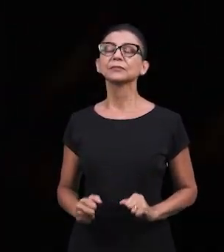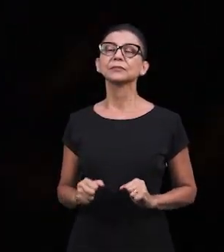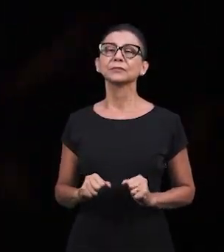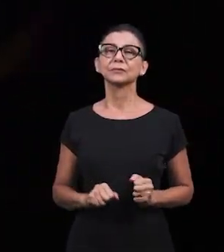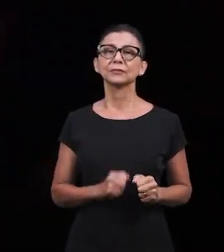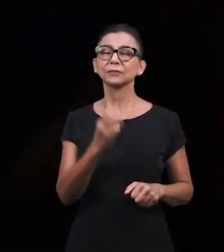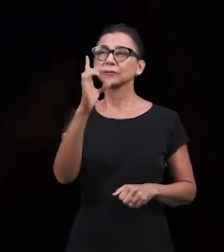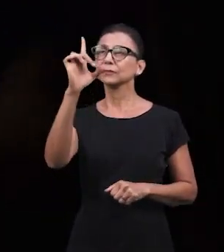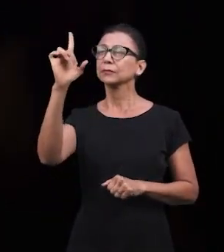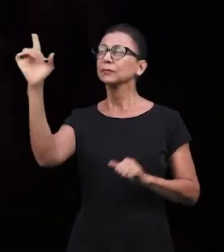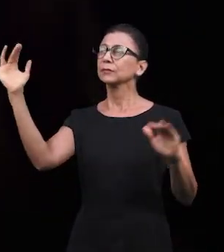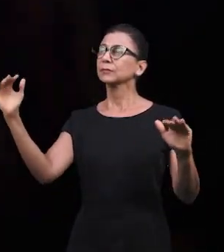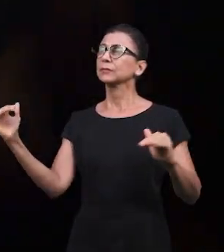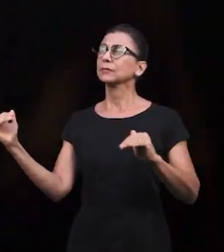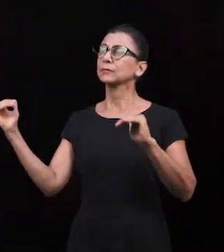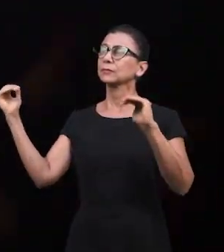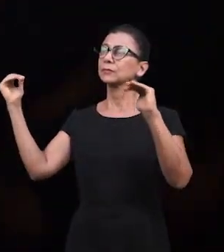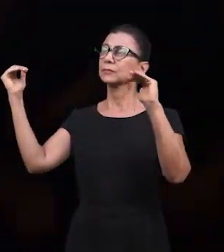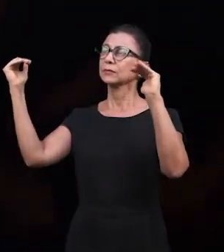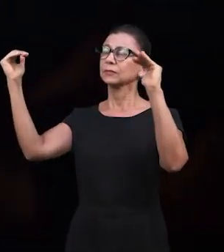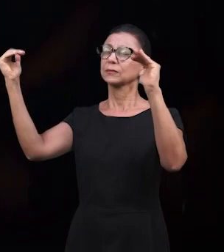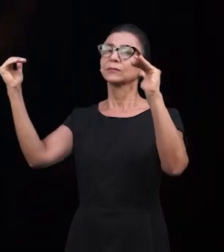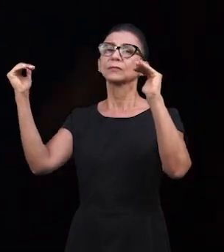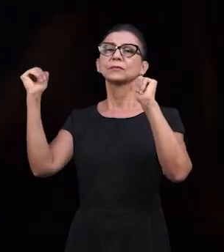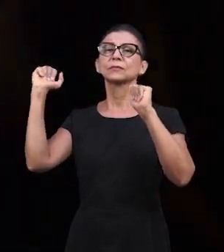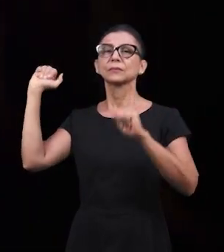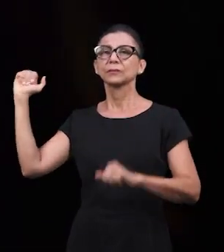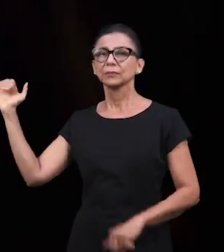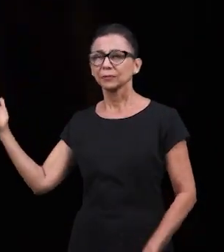Поклонимся Всевышнему.